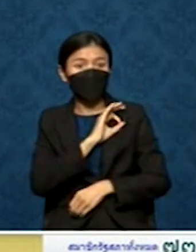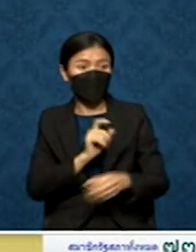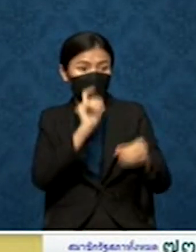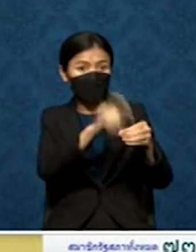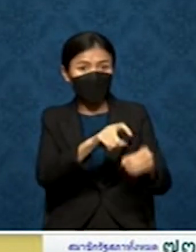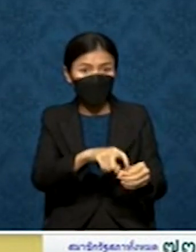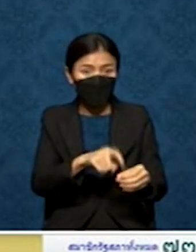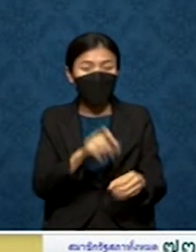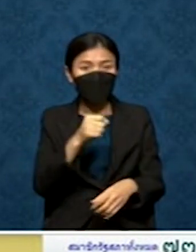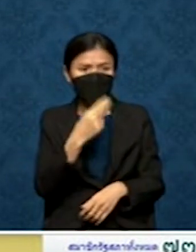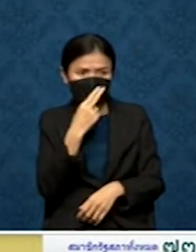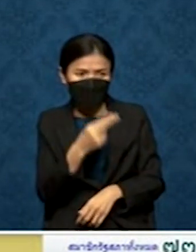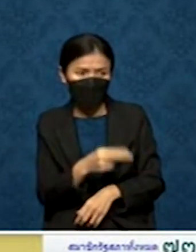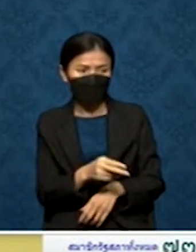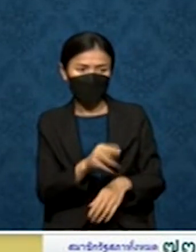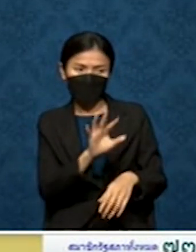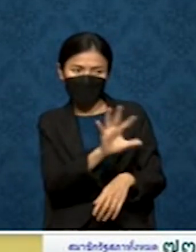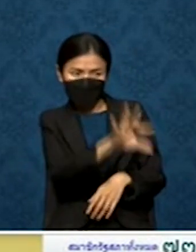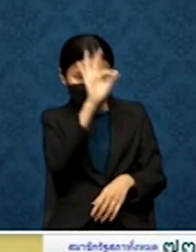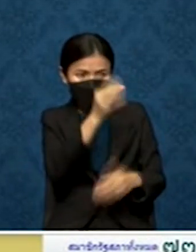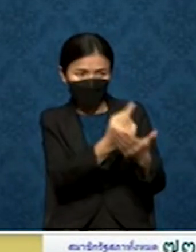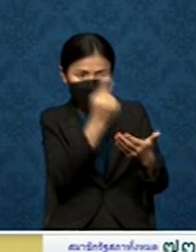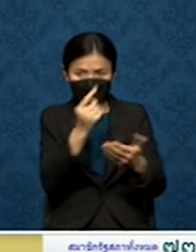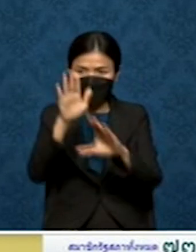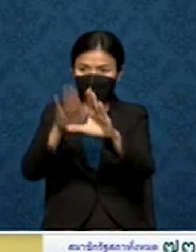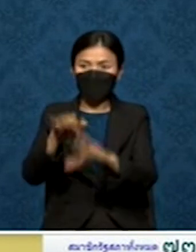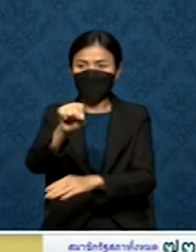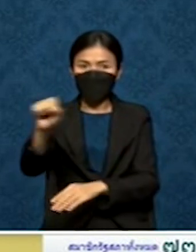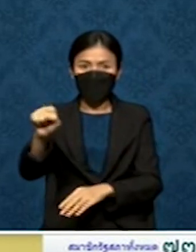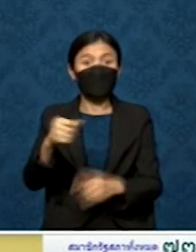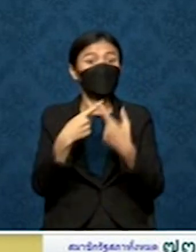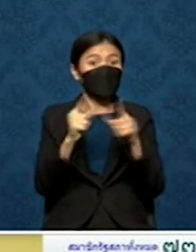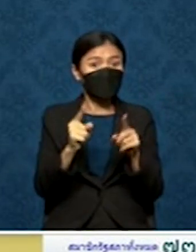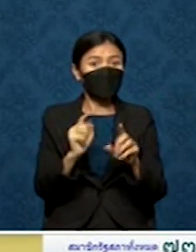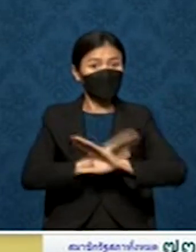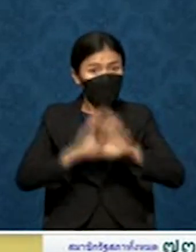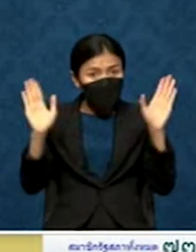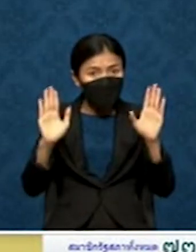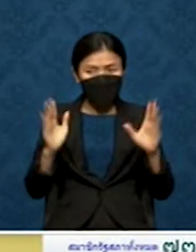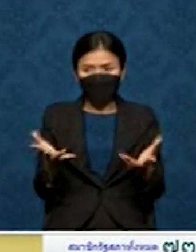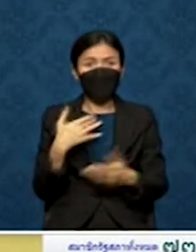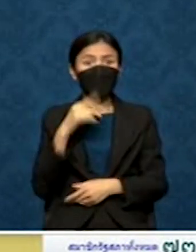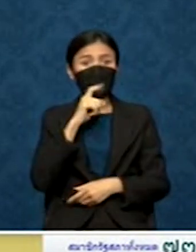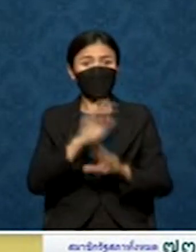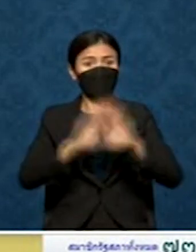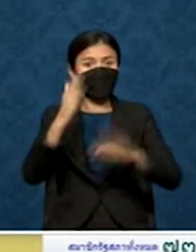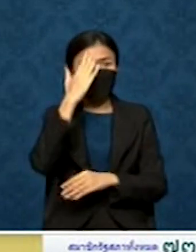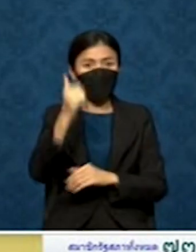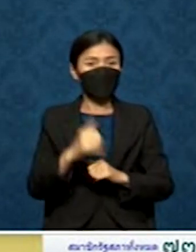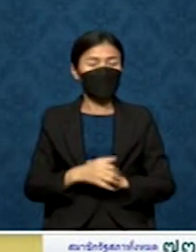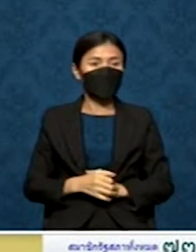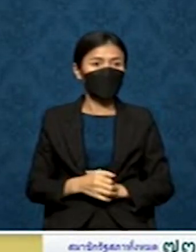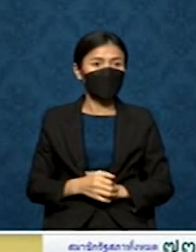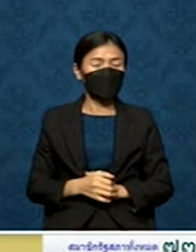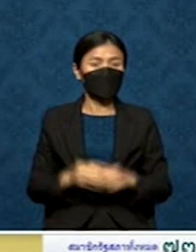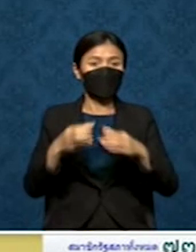ไมถ้าอย่างดีนะฮะผมแนะนำนะฮะไม่ต้องไปตั้งทุกสาขาก็ได้ใน